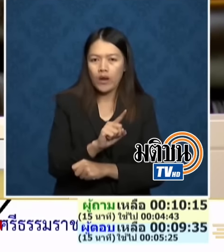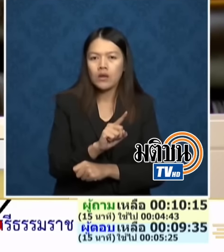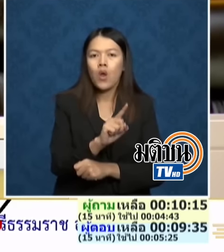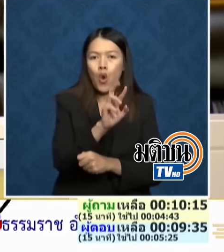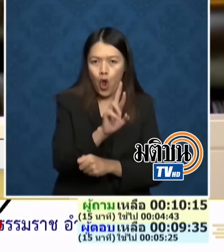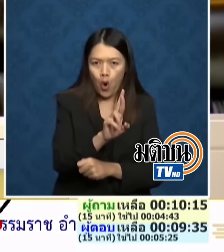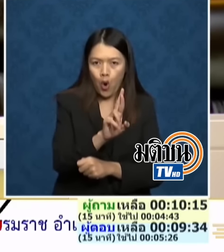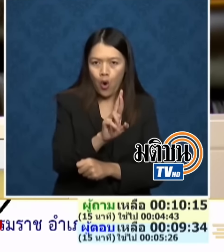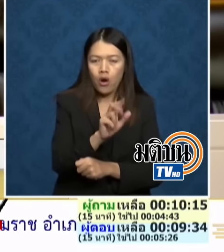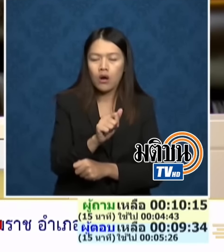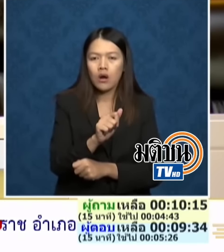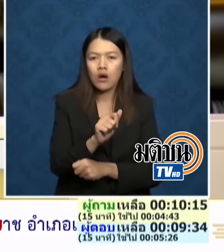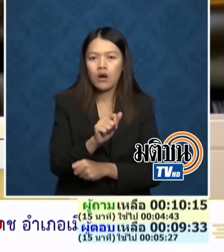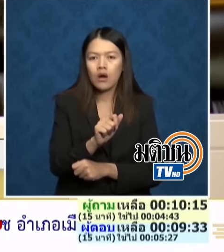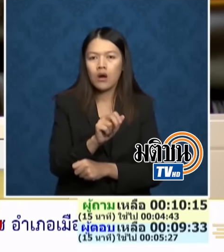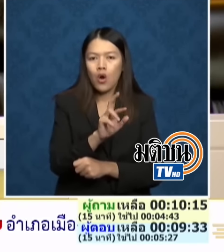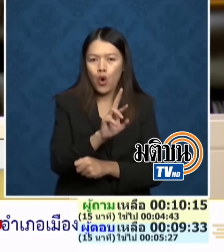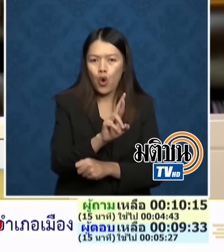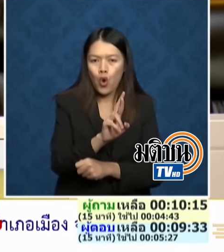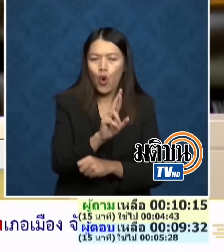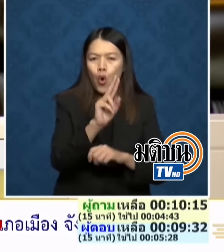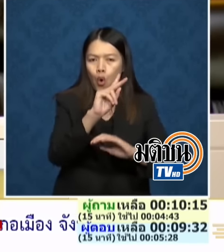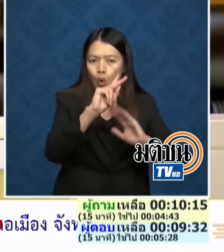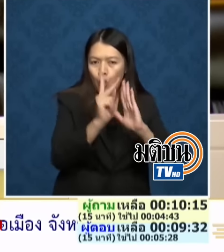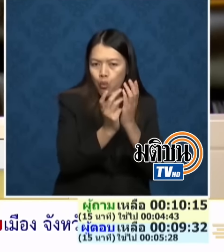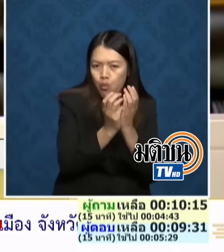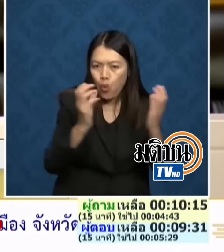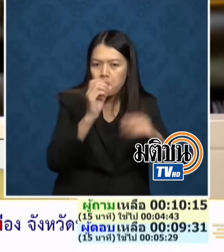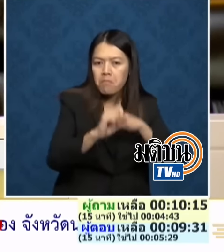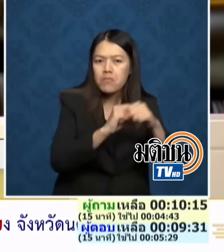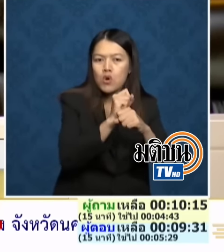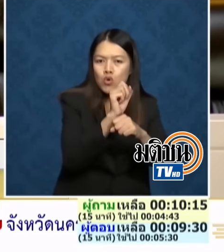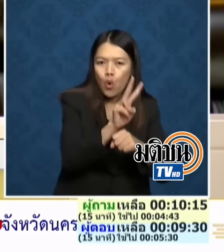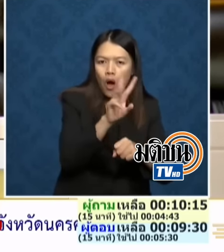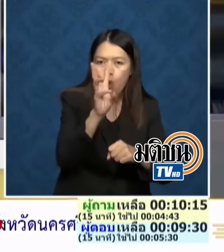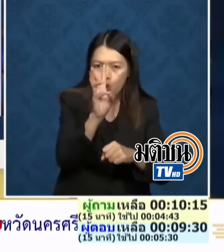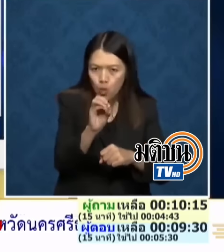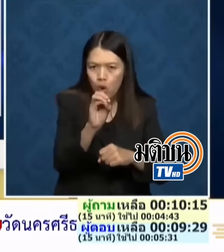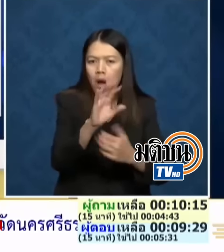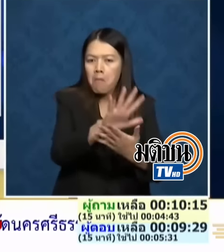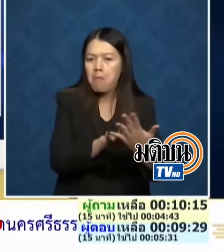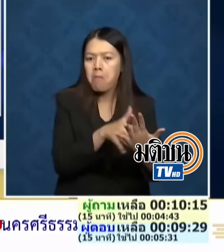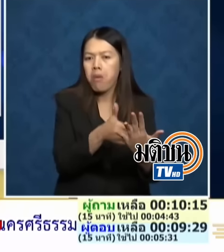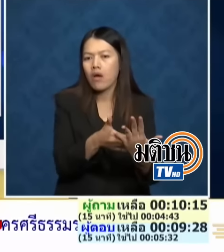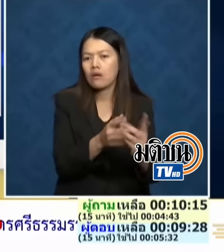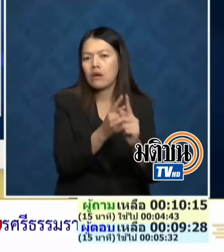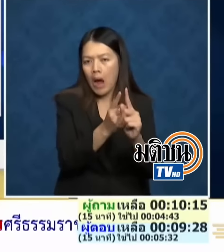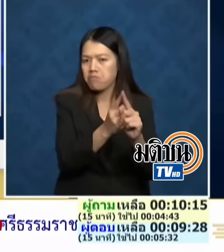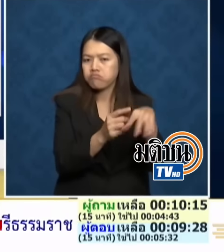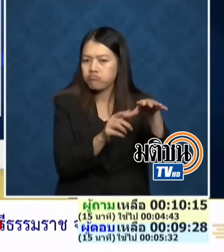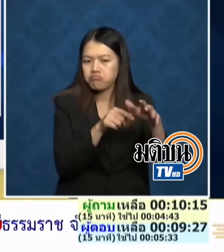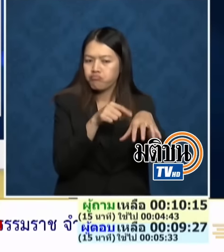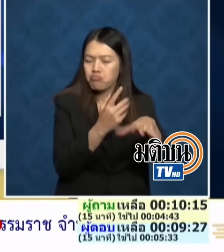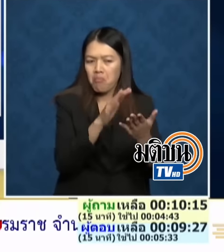ประเทศไยเราปกคอมดวันลอคอภายใต้ทารุปี 60แผนที่ก็คจะเป็แผนที่ประเทศไยมีแผนที่เดียว